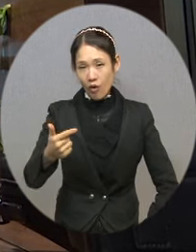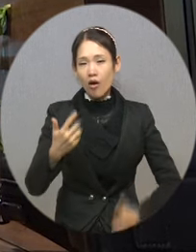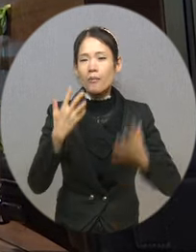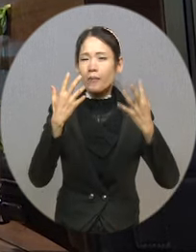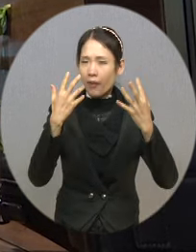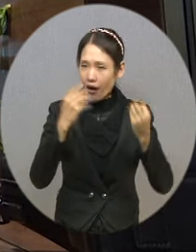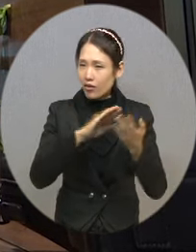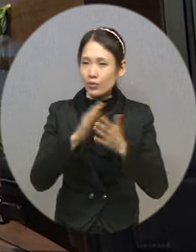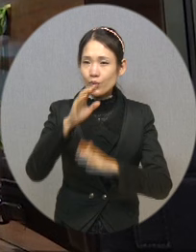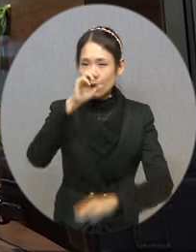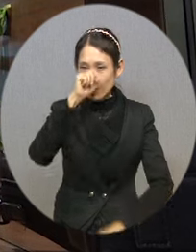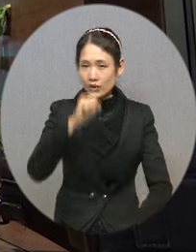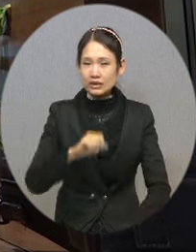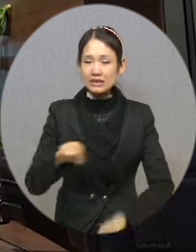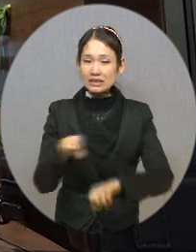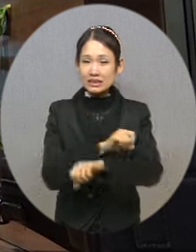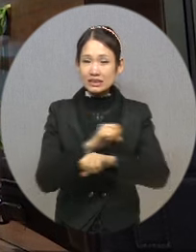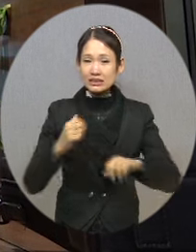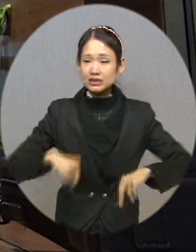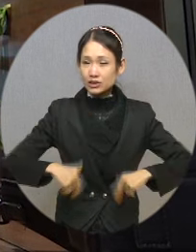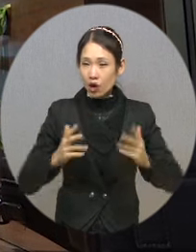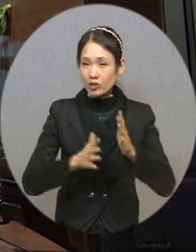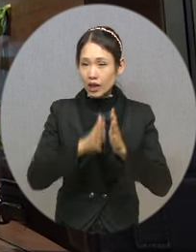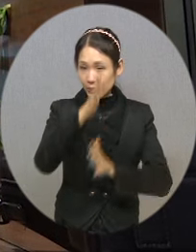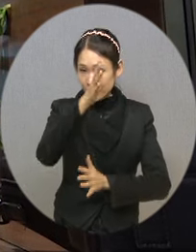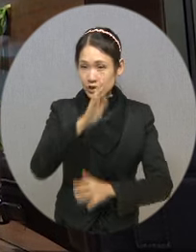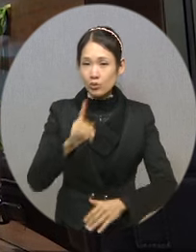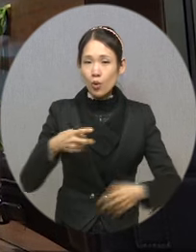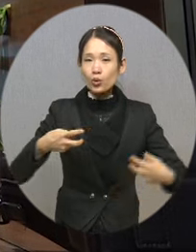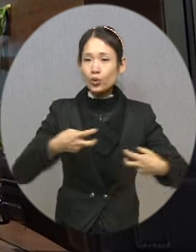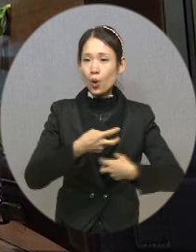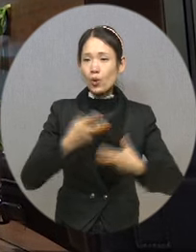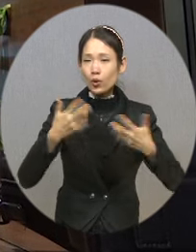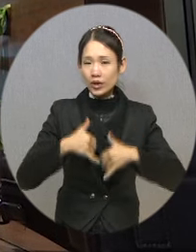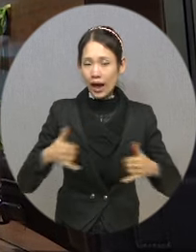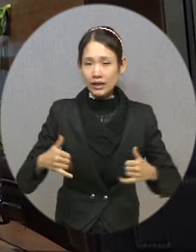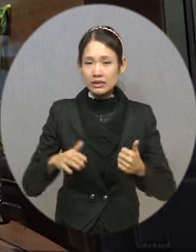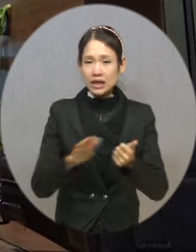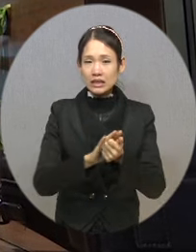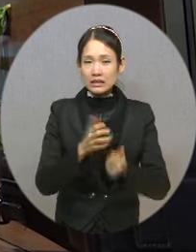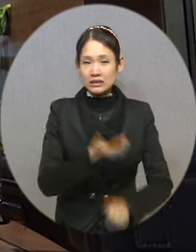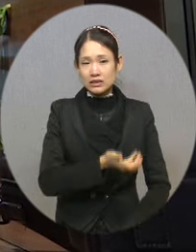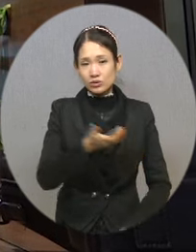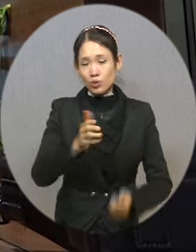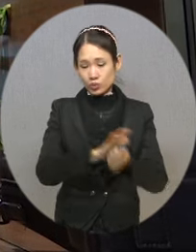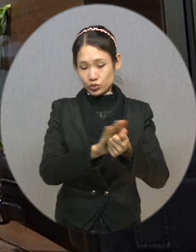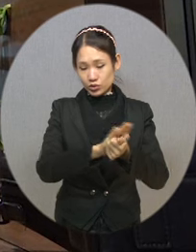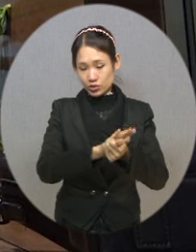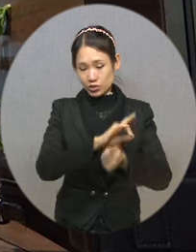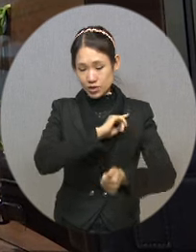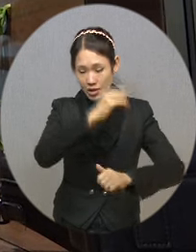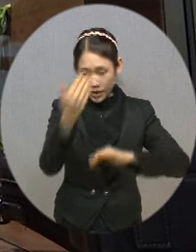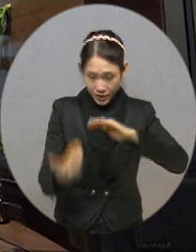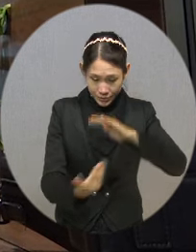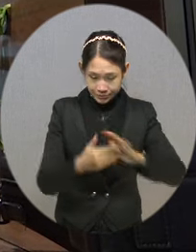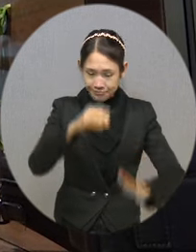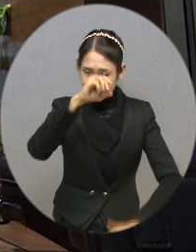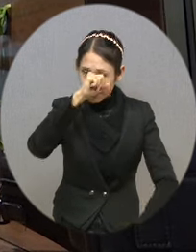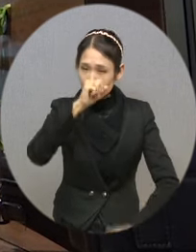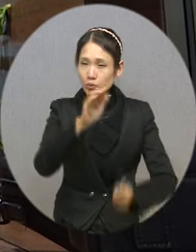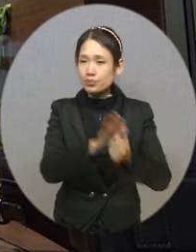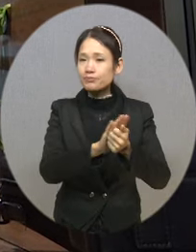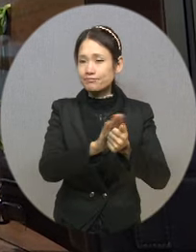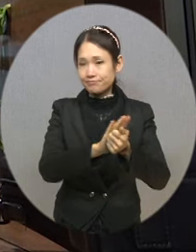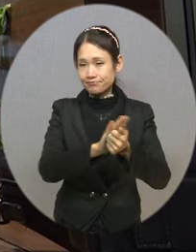좋아졌습니다. 특히 성남시 같은 경우는 교통약자 이동 지원 서비스가 아주 최고의 복지 서비스를 자랑하고